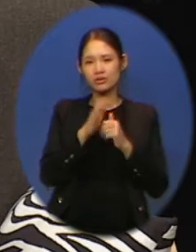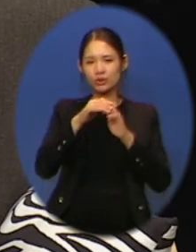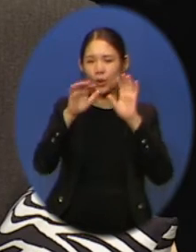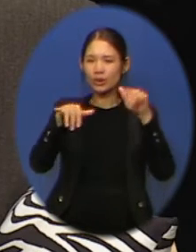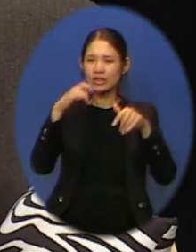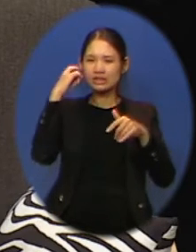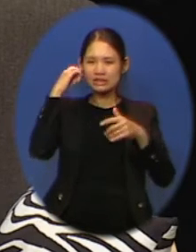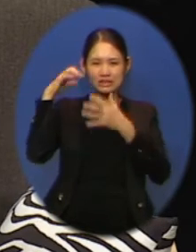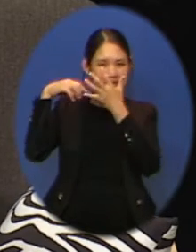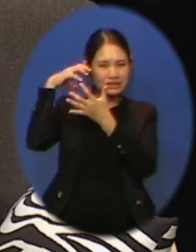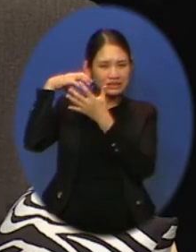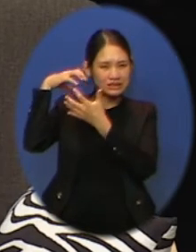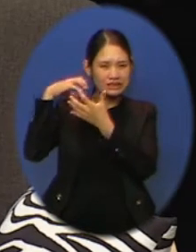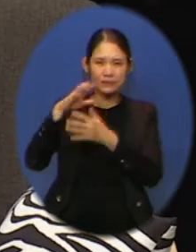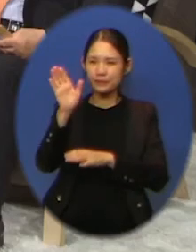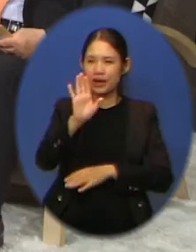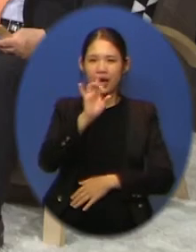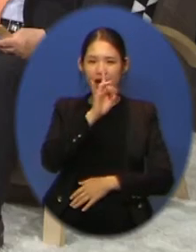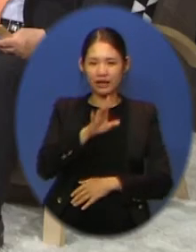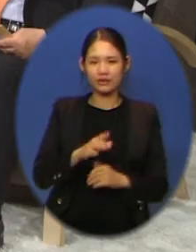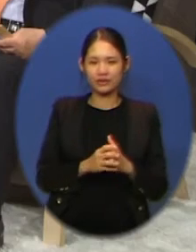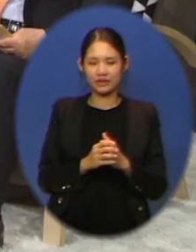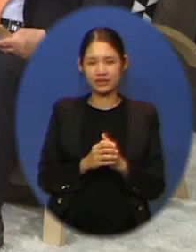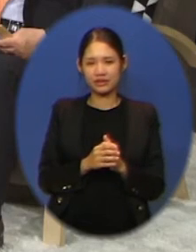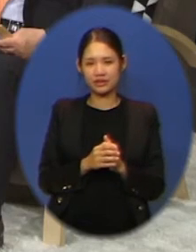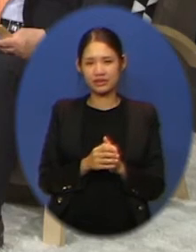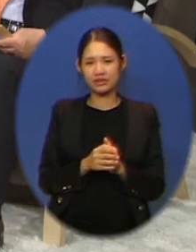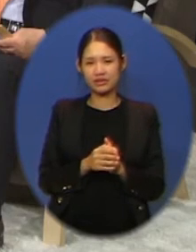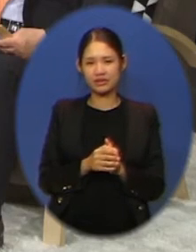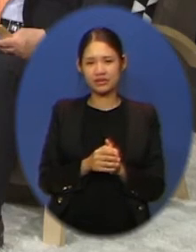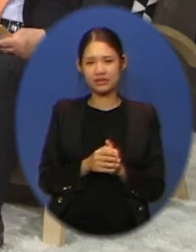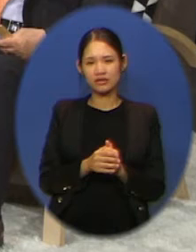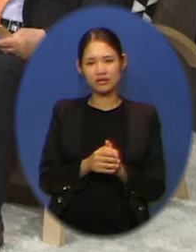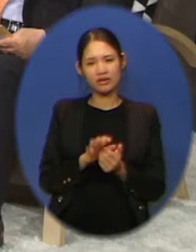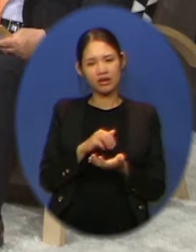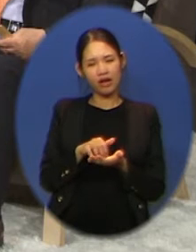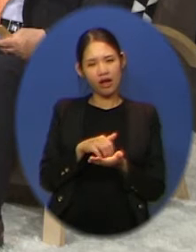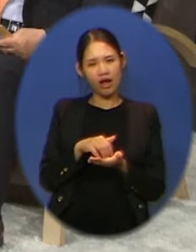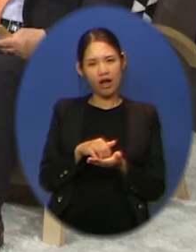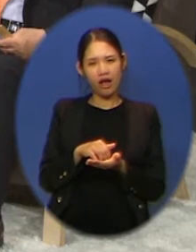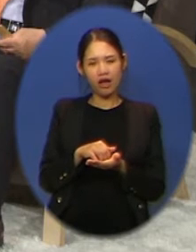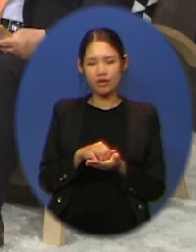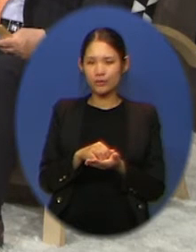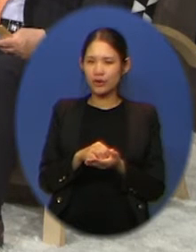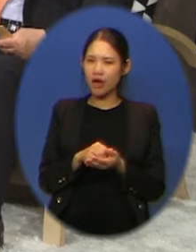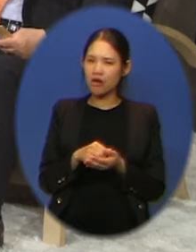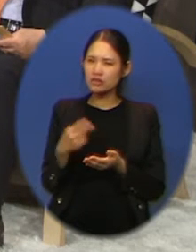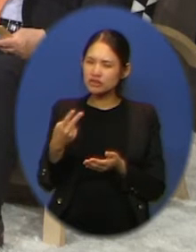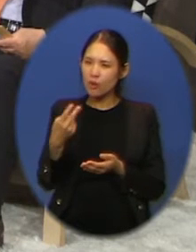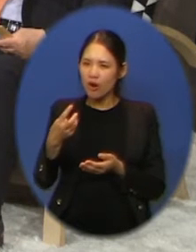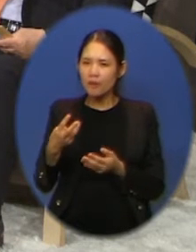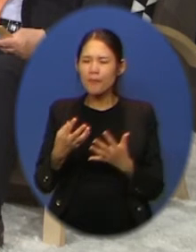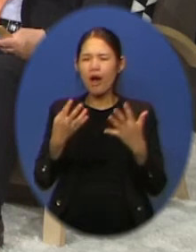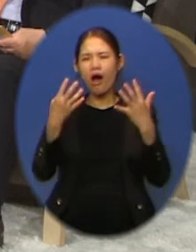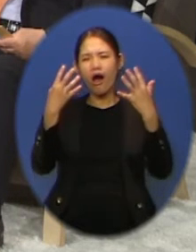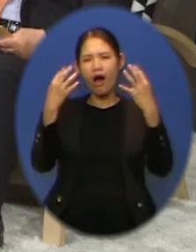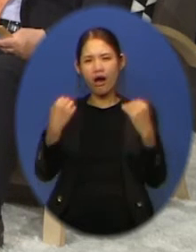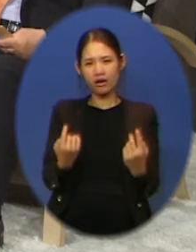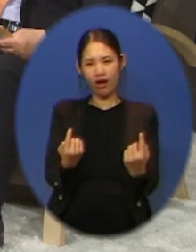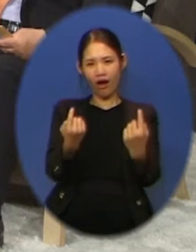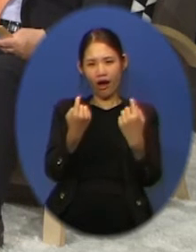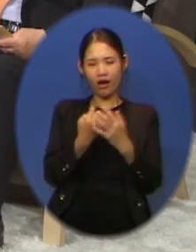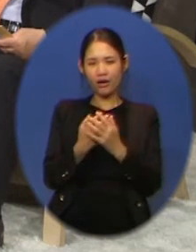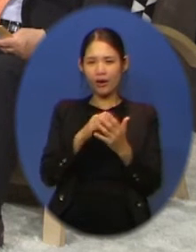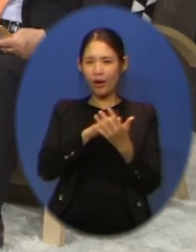돼서 시끄럽다고 네. 일체 못합니다. 그때 한 무지하게 많이 와서 몇천 명이. 그때 내가 걸었던